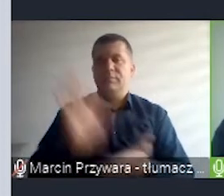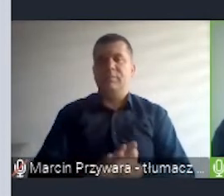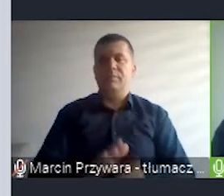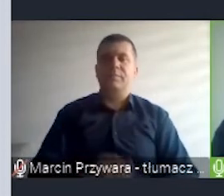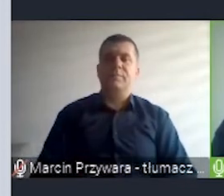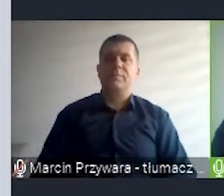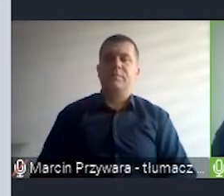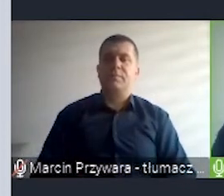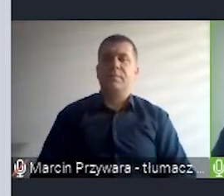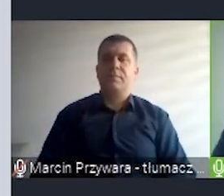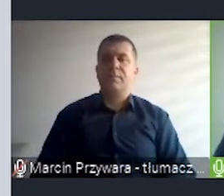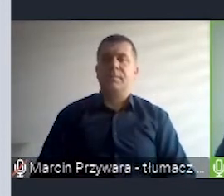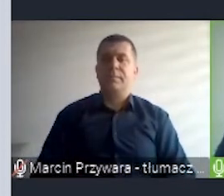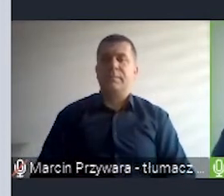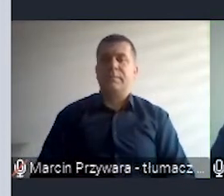Bardzo proszę.